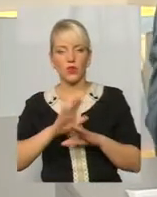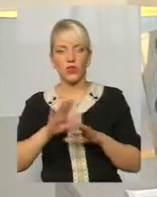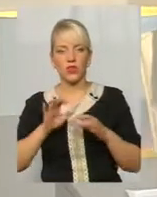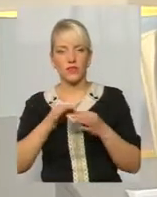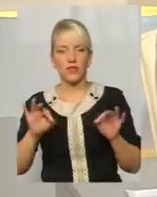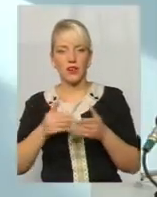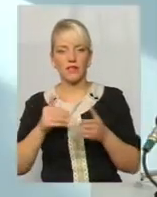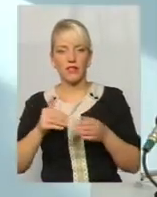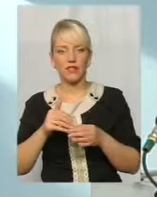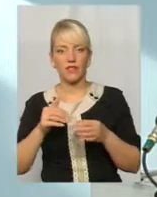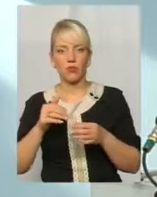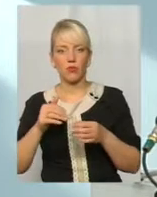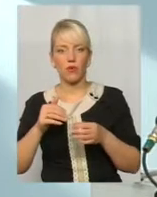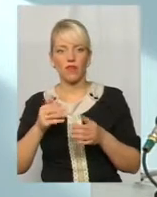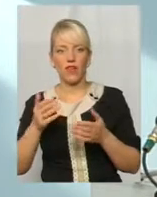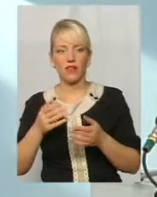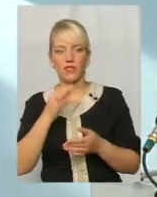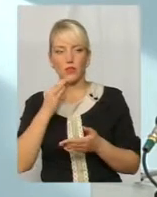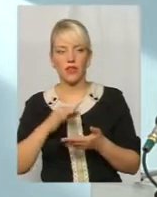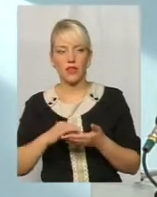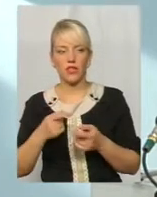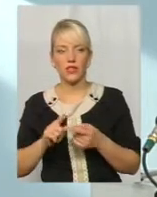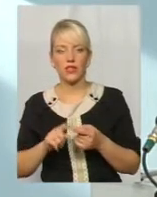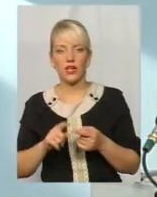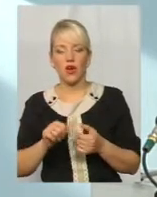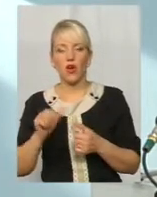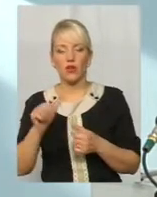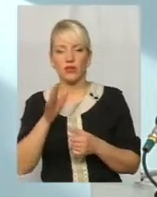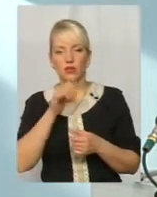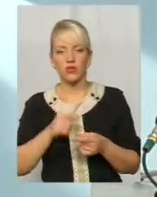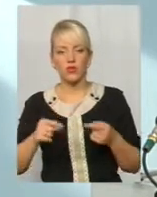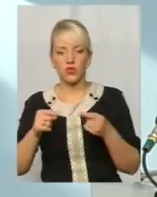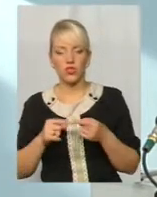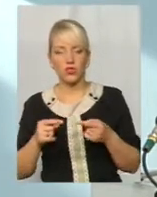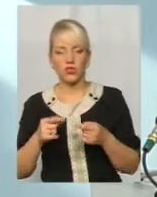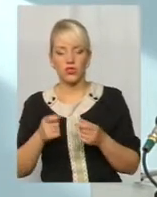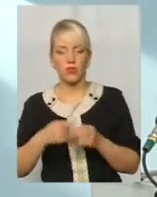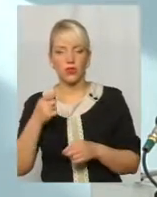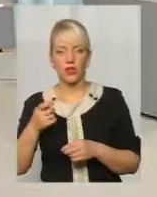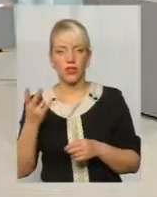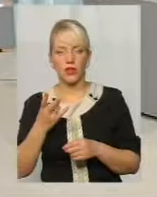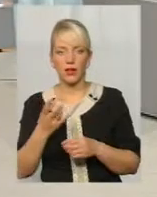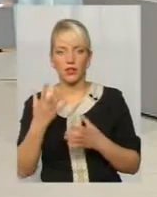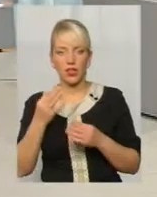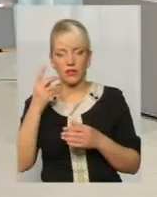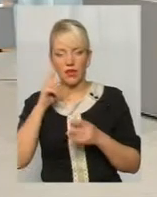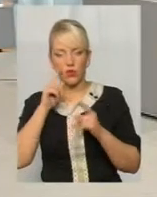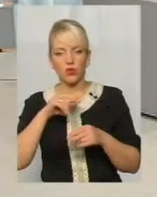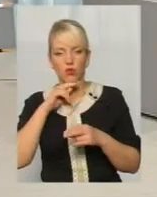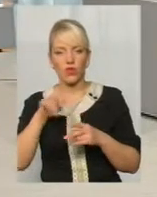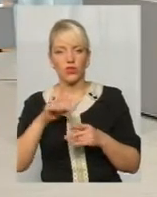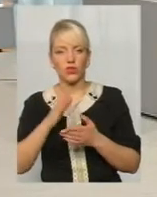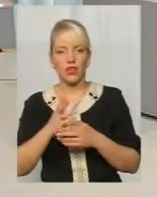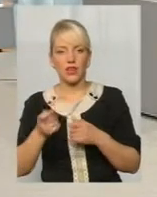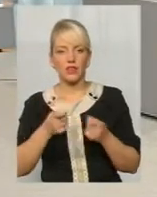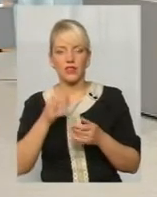Абсолютно правильно. Окрім своєчасності подання, також варто звернути увагу на те, що у нас існує адміністративна відповідальність